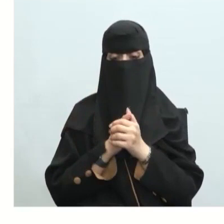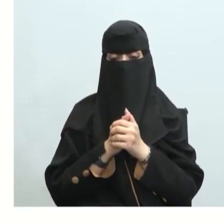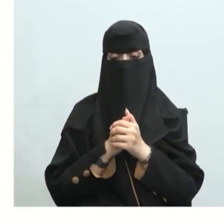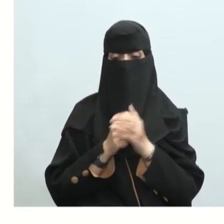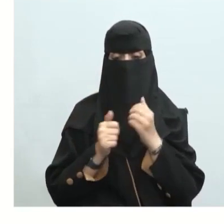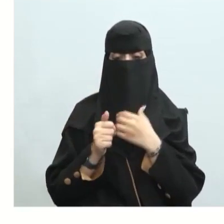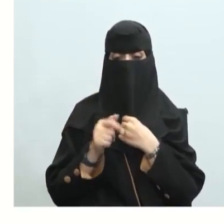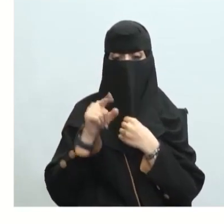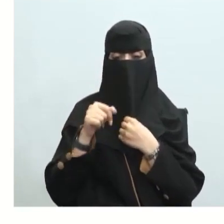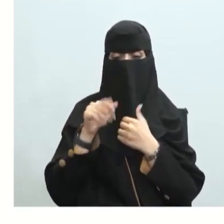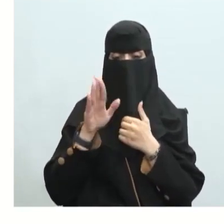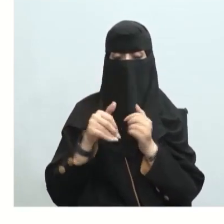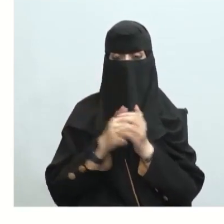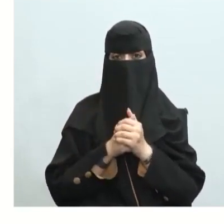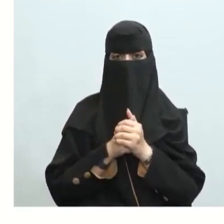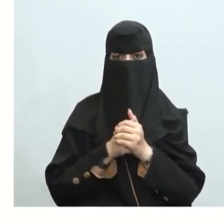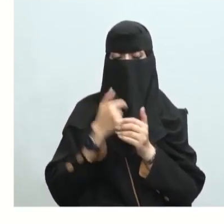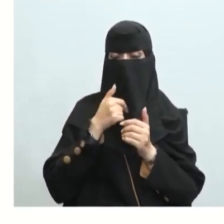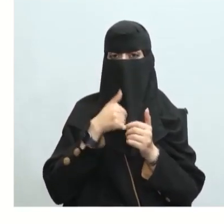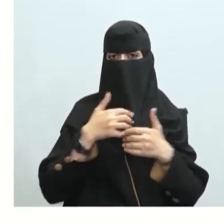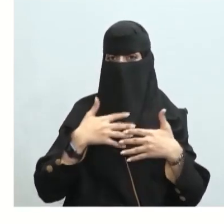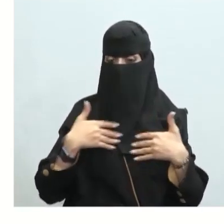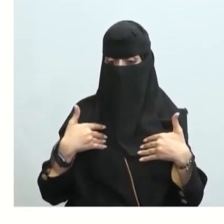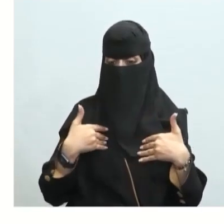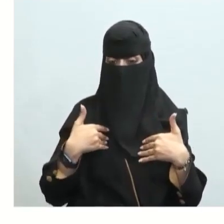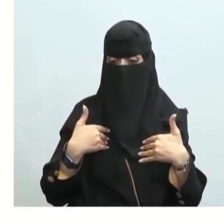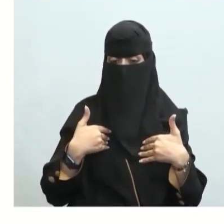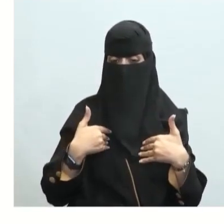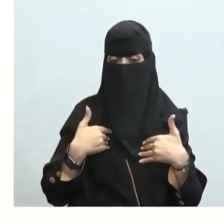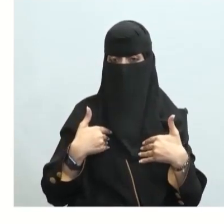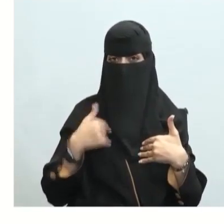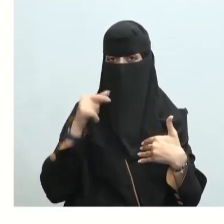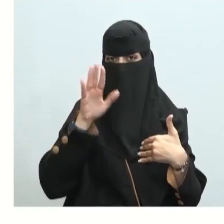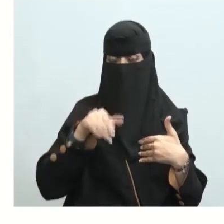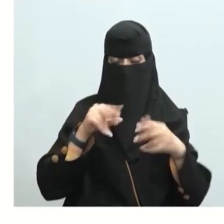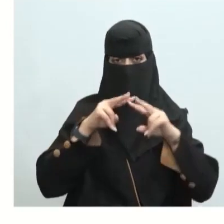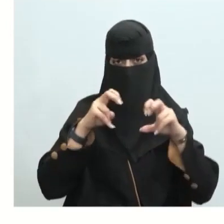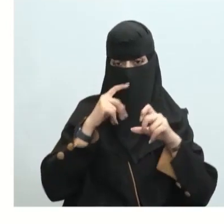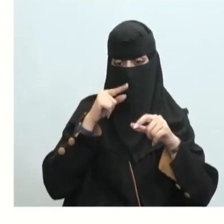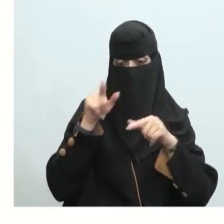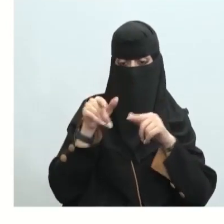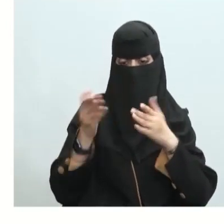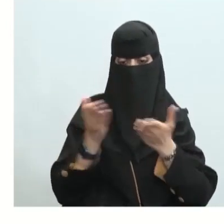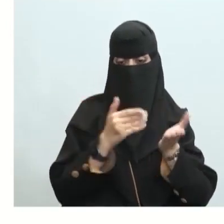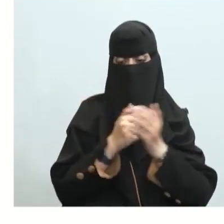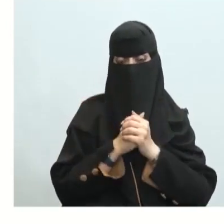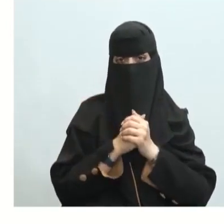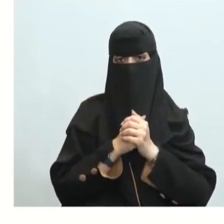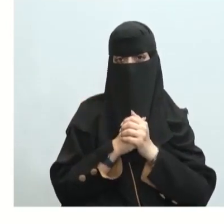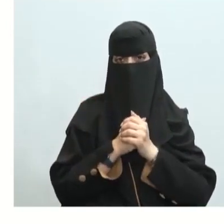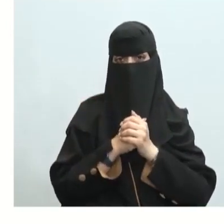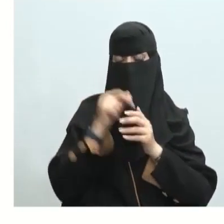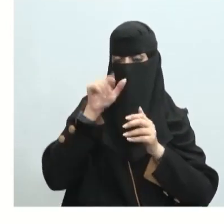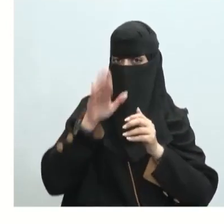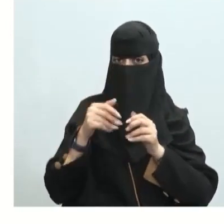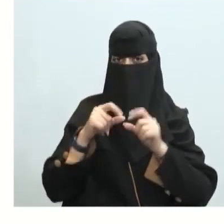مثلا نموذج يطيب مثلا لمؤسسه طبعا لاحظ هنا نجعل وظيفه تبحث عنك نجعل وظيفه تبحث عنك وهذا